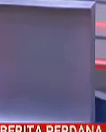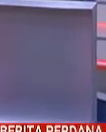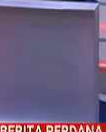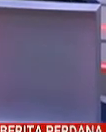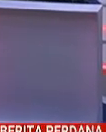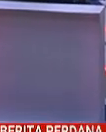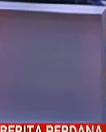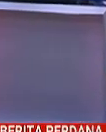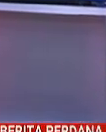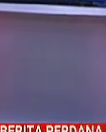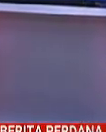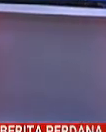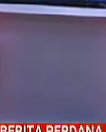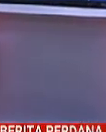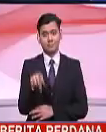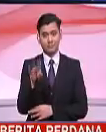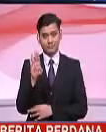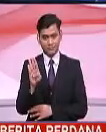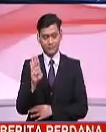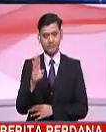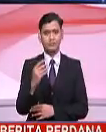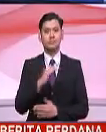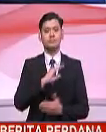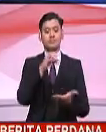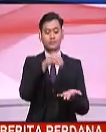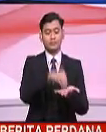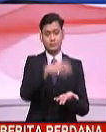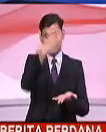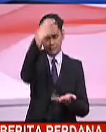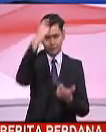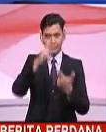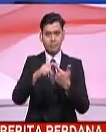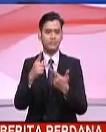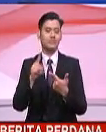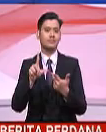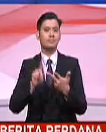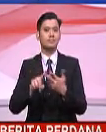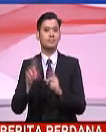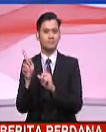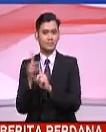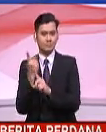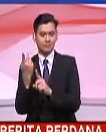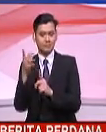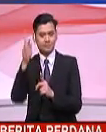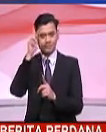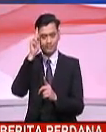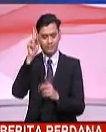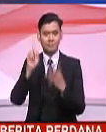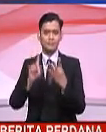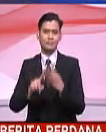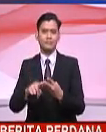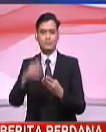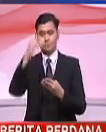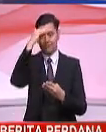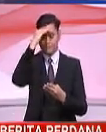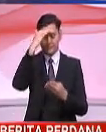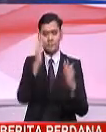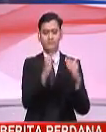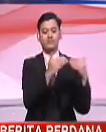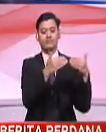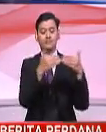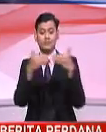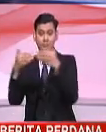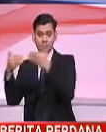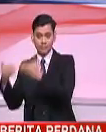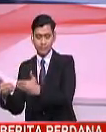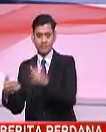Perintah Kawalan Pergerakan Bersyarat PKPB di Selangor, Kuala Lumpur, Pulau Pinang, Kelantan dan Johor dilanjutkan dari 1 hingga